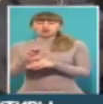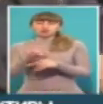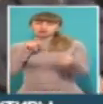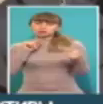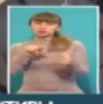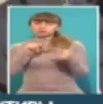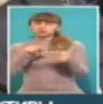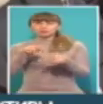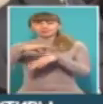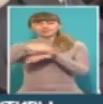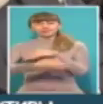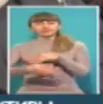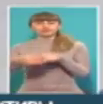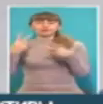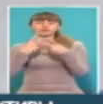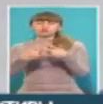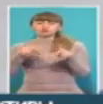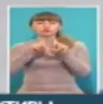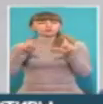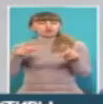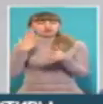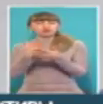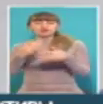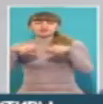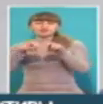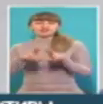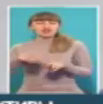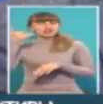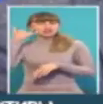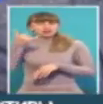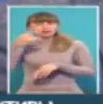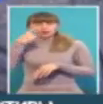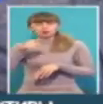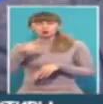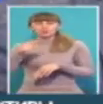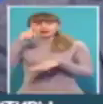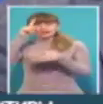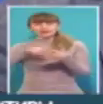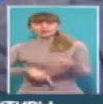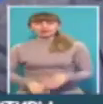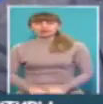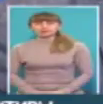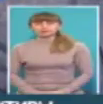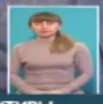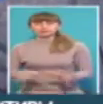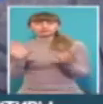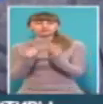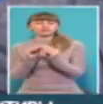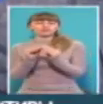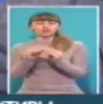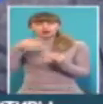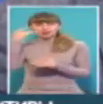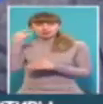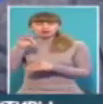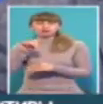представители МВД. В исправительных учреждениях появились телефоны доверия. Комитетом УИС совместно с акционерным обществом